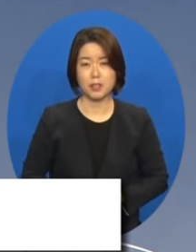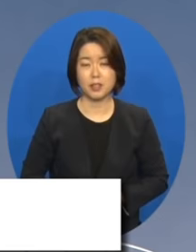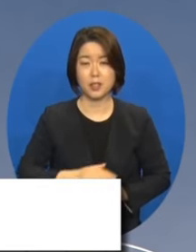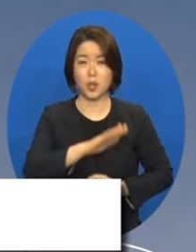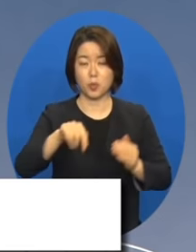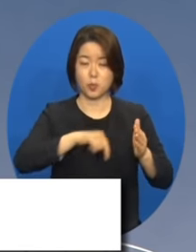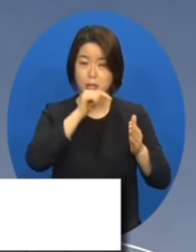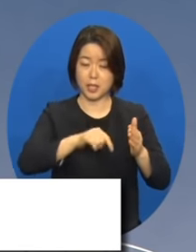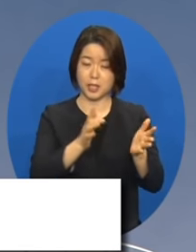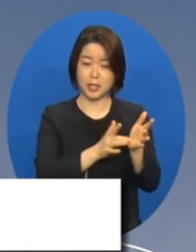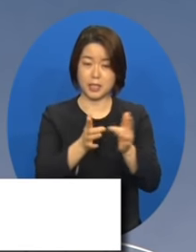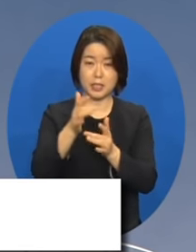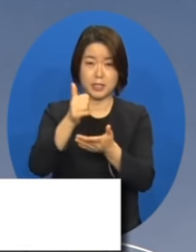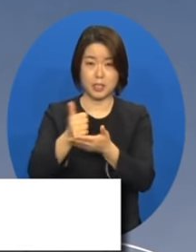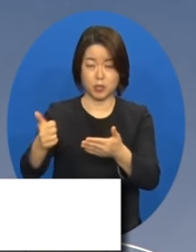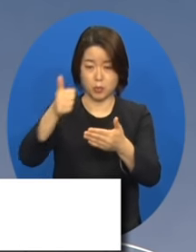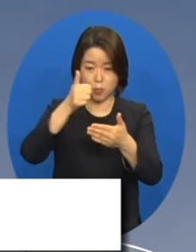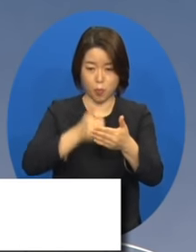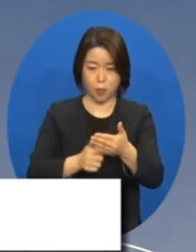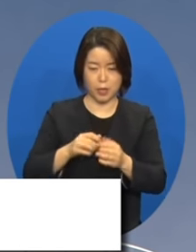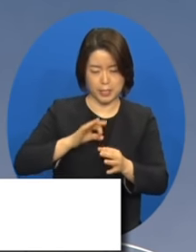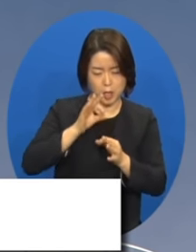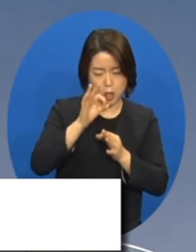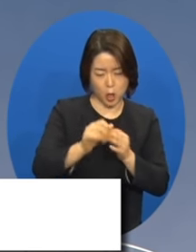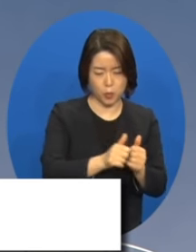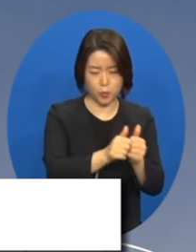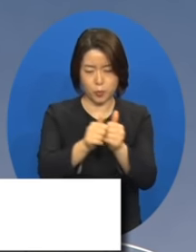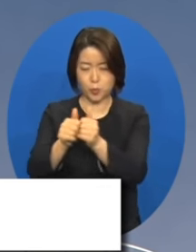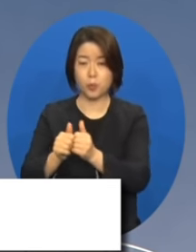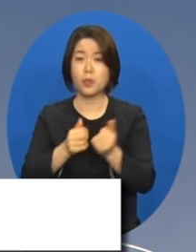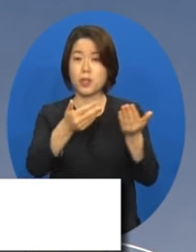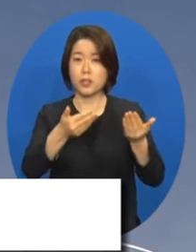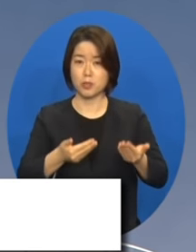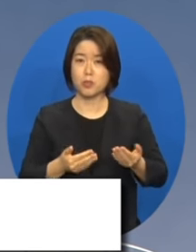우리 안에 예수님께서 오셔서 우리와 영원히 동행 하십